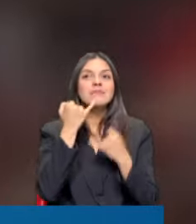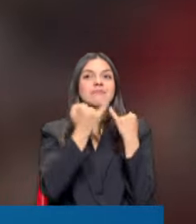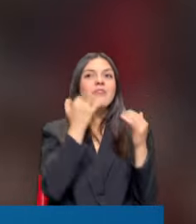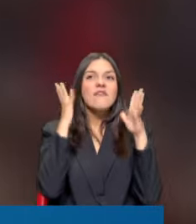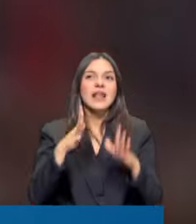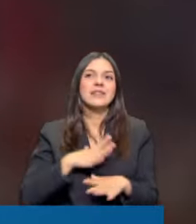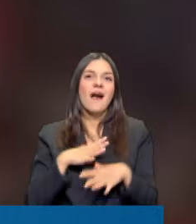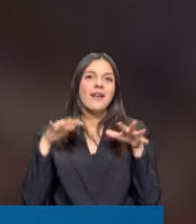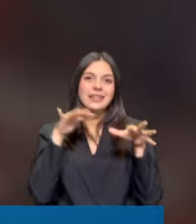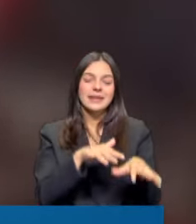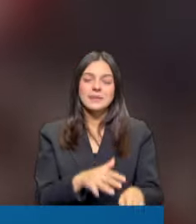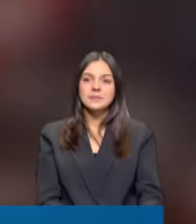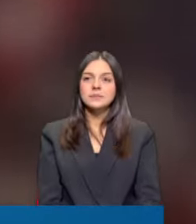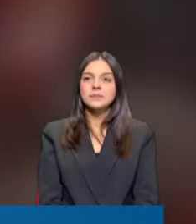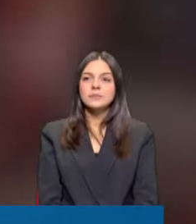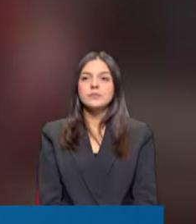akını vardı.